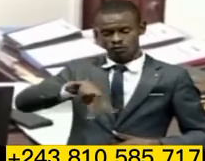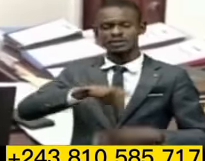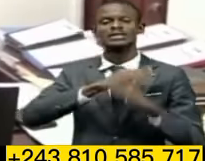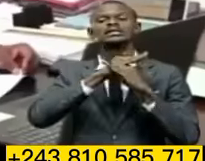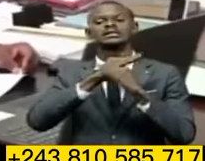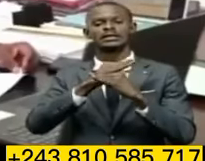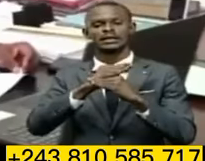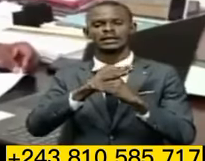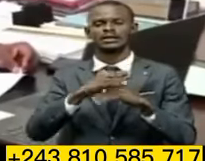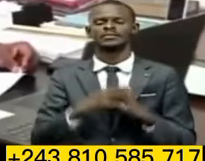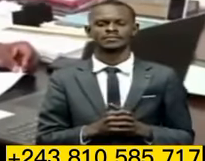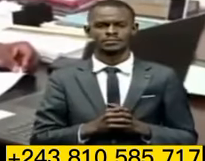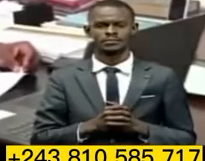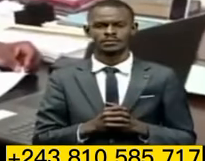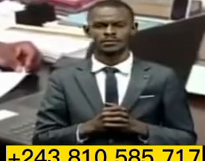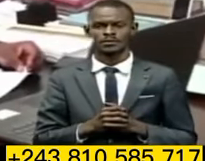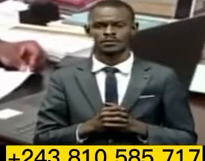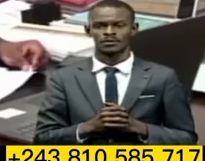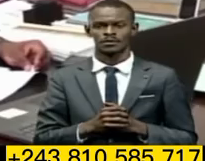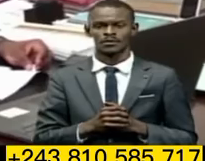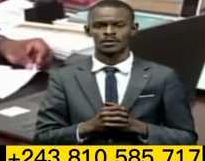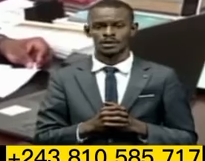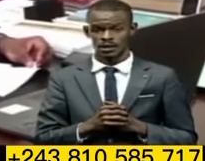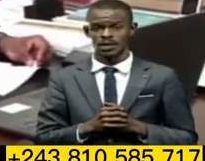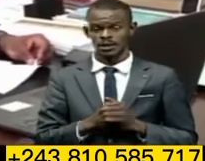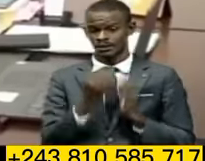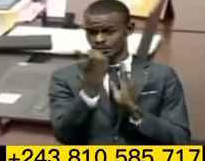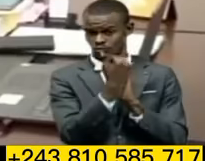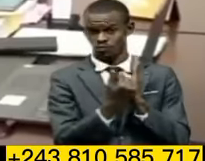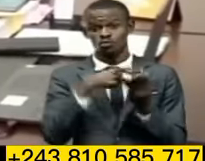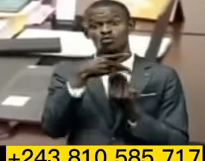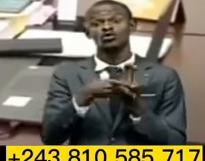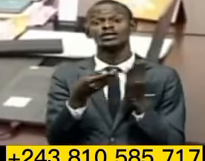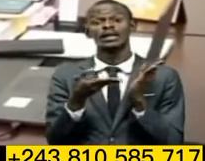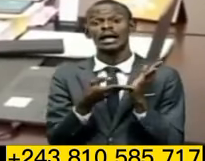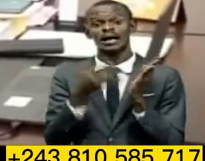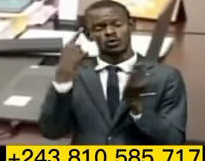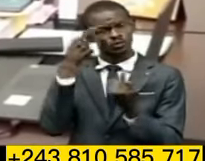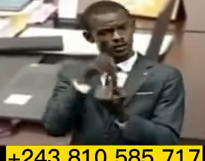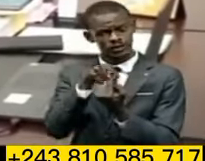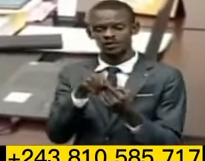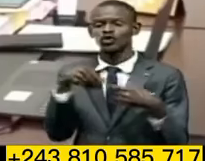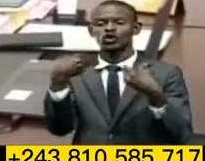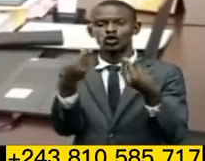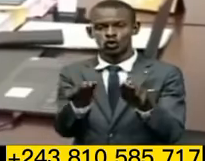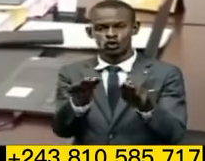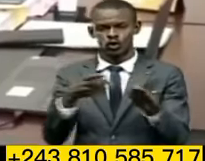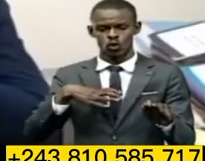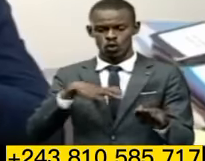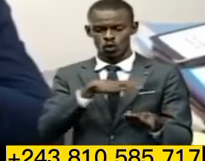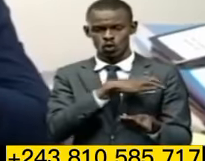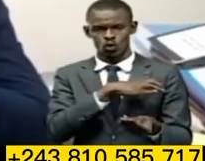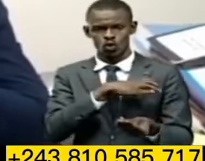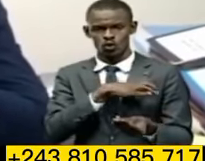élaboré pour répondre à la nécessité de doter les comités provinciaux et locaux de sécurité d'un cadre juridique approprié